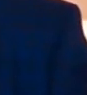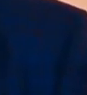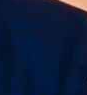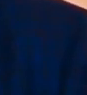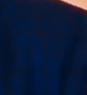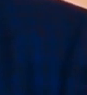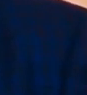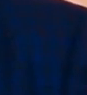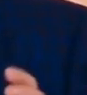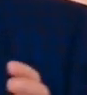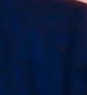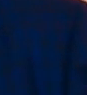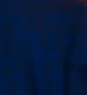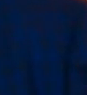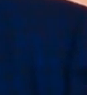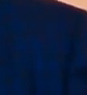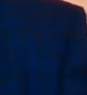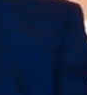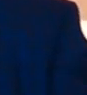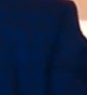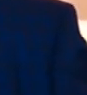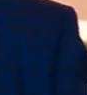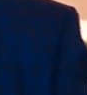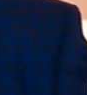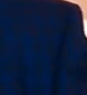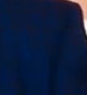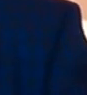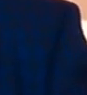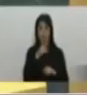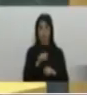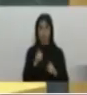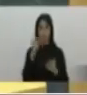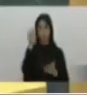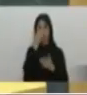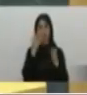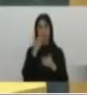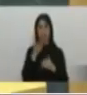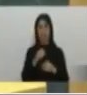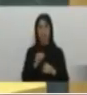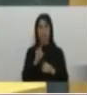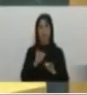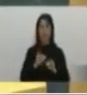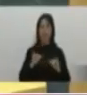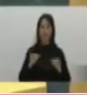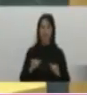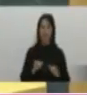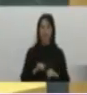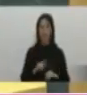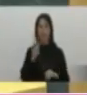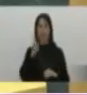შეერთებულ შტატებიდან მოდიოდა საშინელი კრიტიკა და იქამდეც კი მივიდა საქმე, რომ დახმარების შეწყვეტითაც